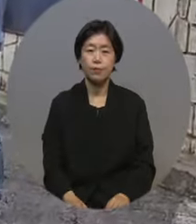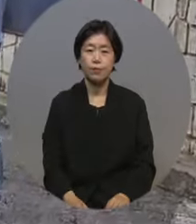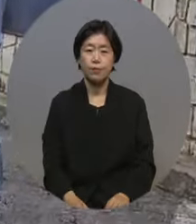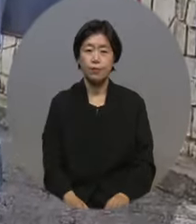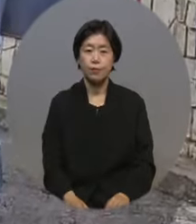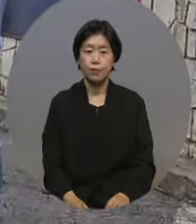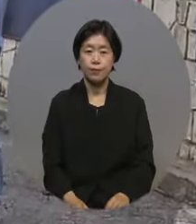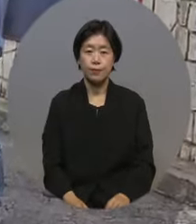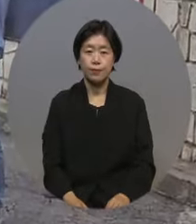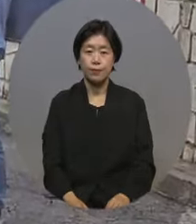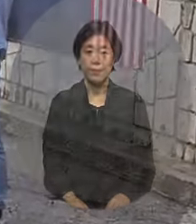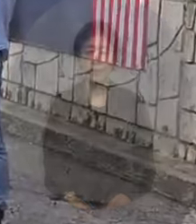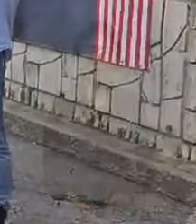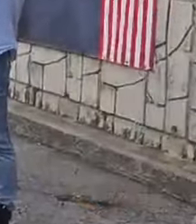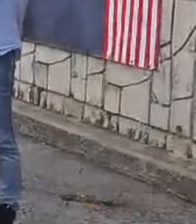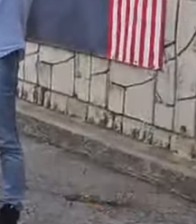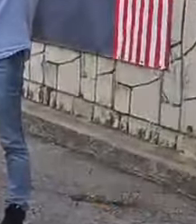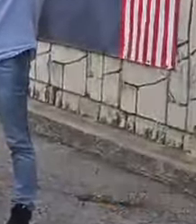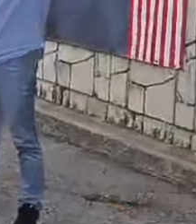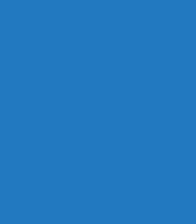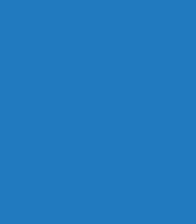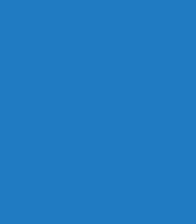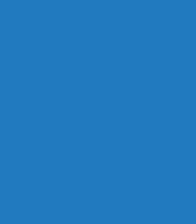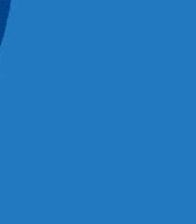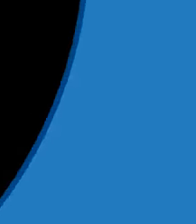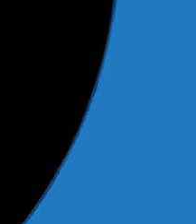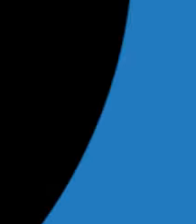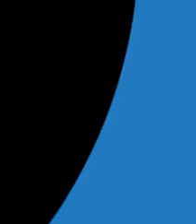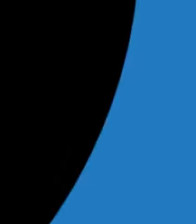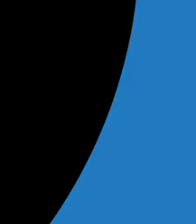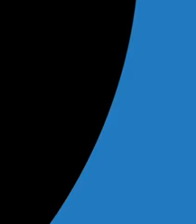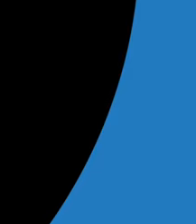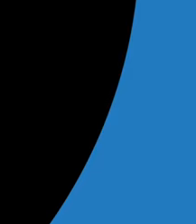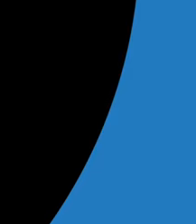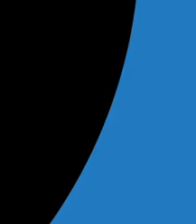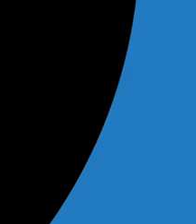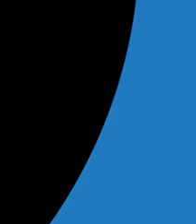시간이었습니다. 복지TV 경기방송 정우선입니다.